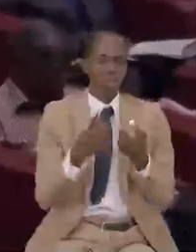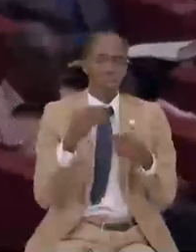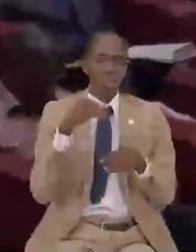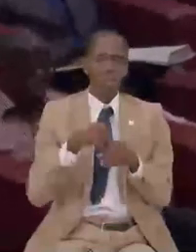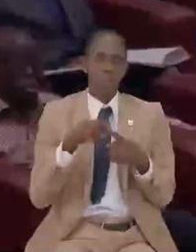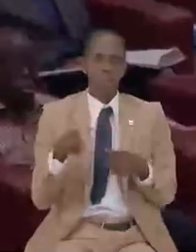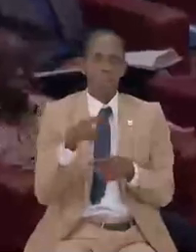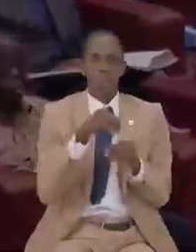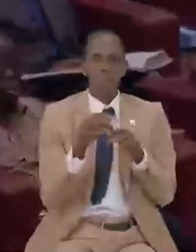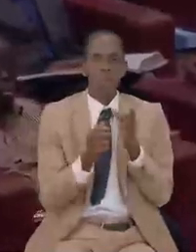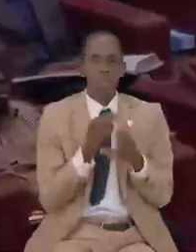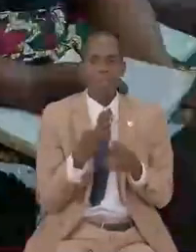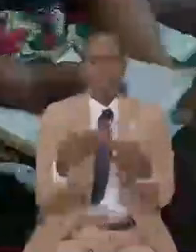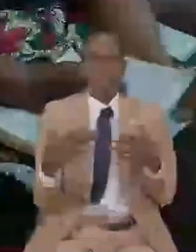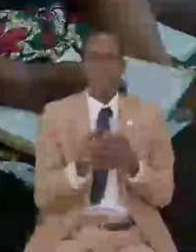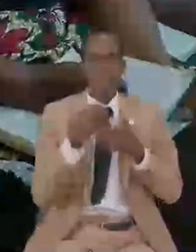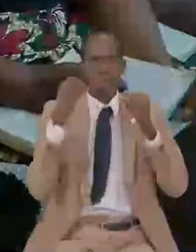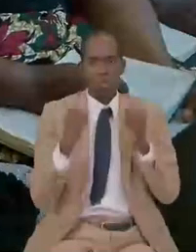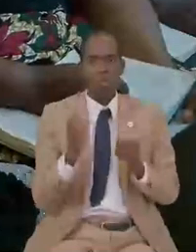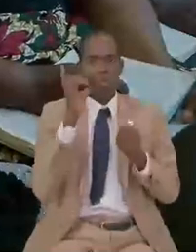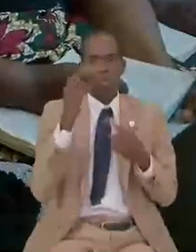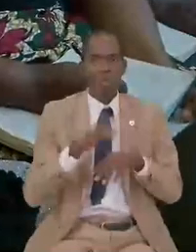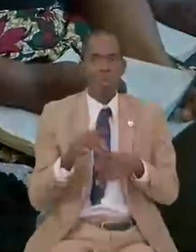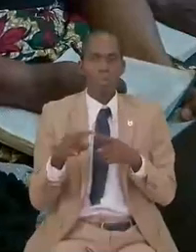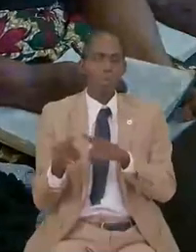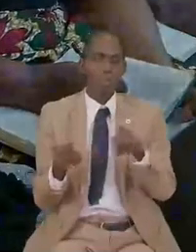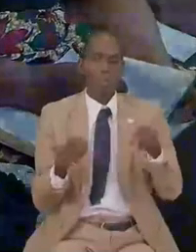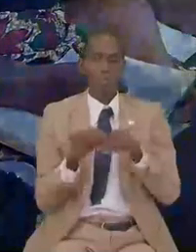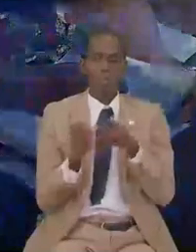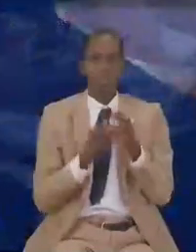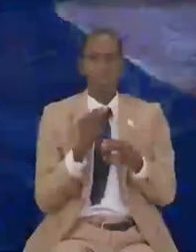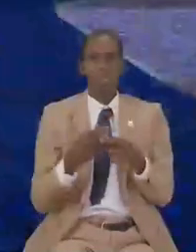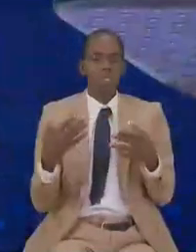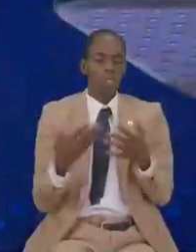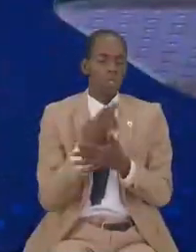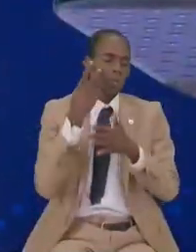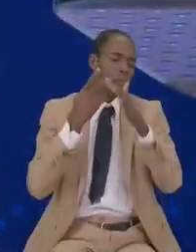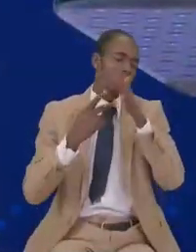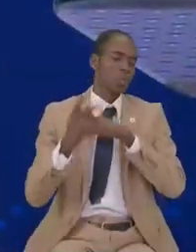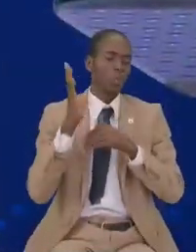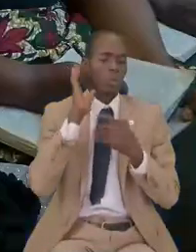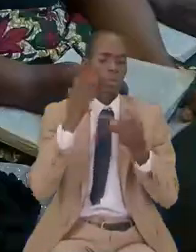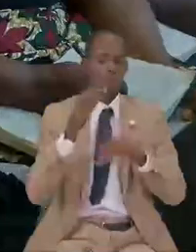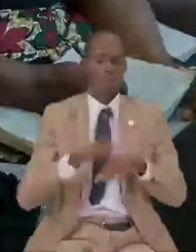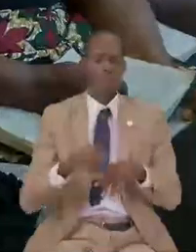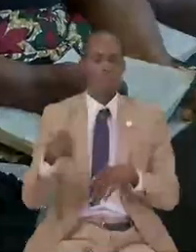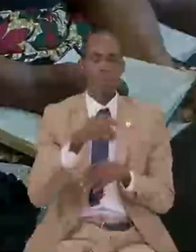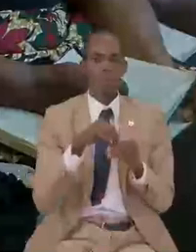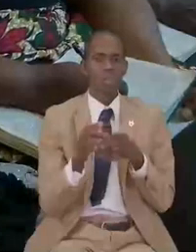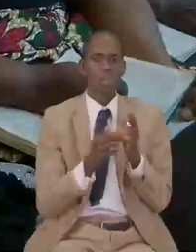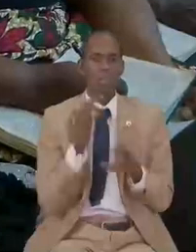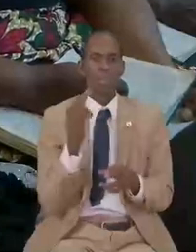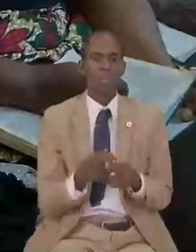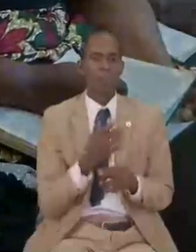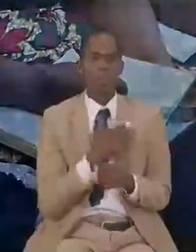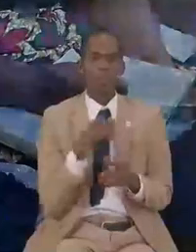nouvelle force, qu'une nouvelle énergie vous soit donnée, une nouvelle vision vous soit donnée au nom de Jésus-Christ. Et cette